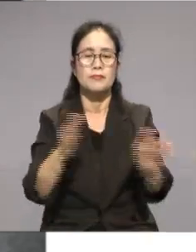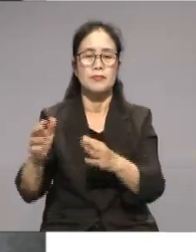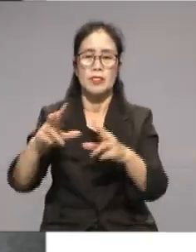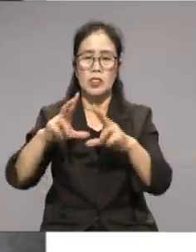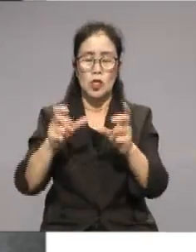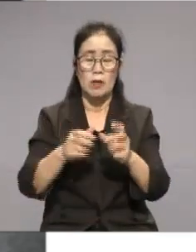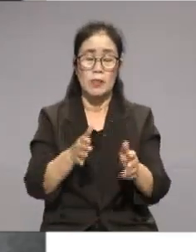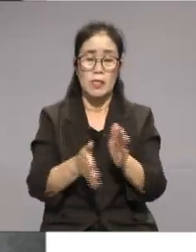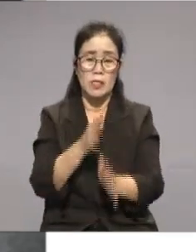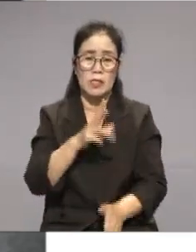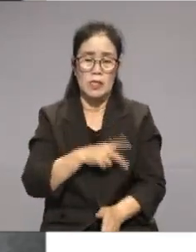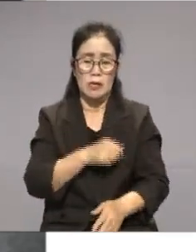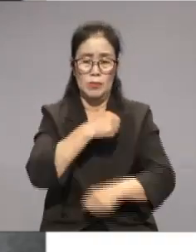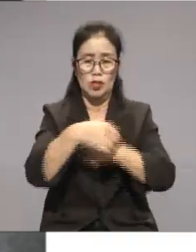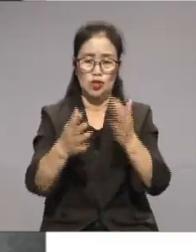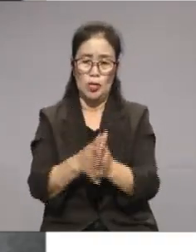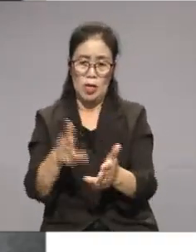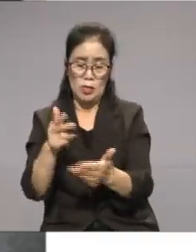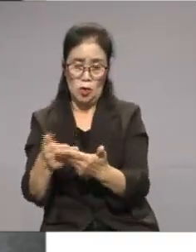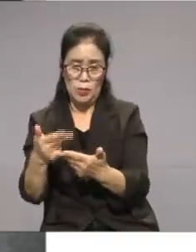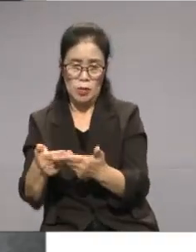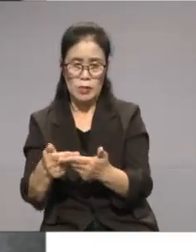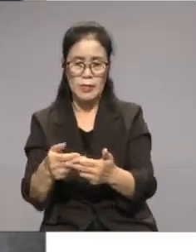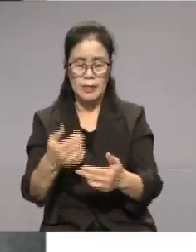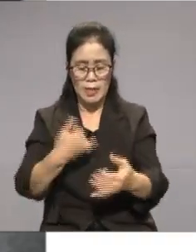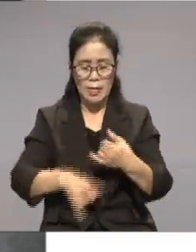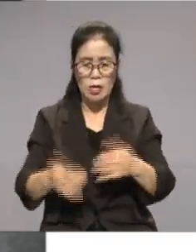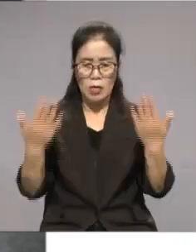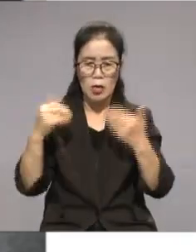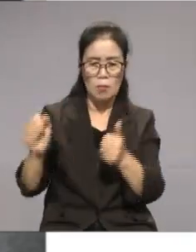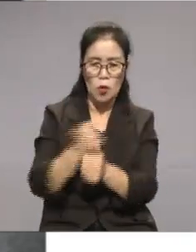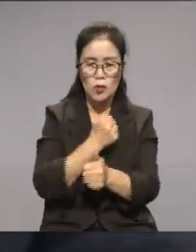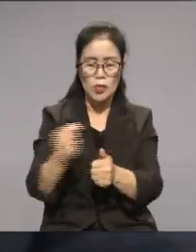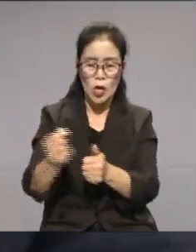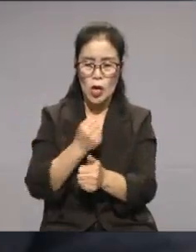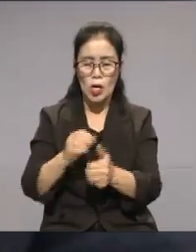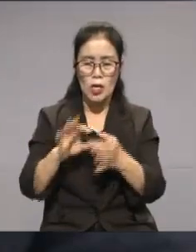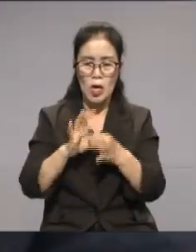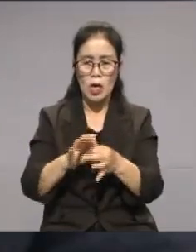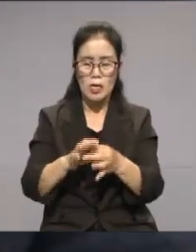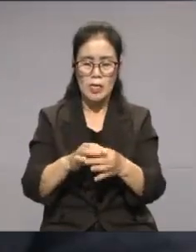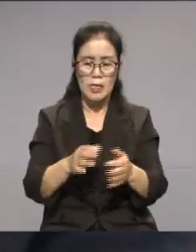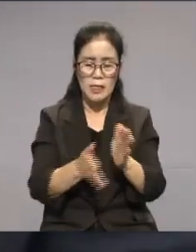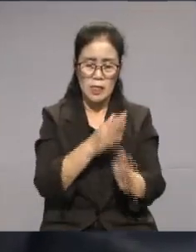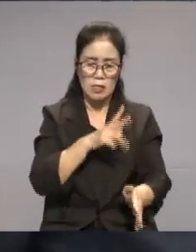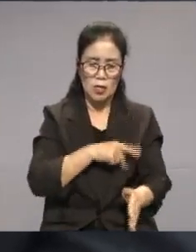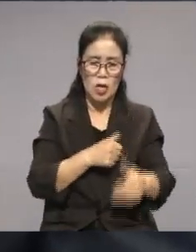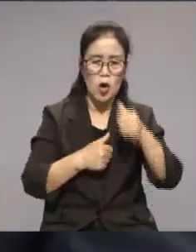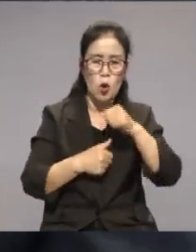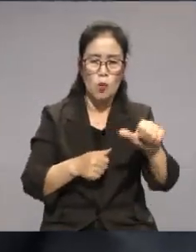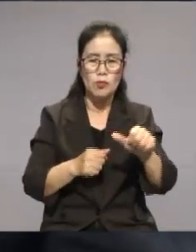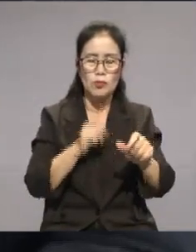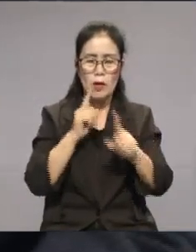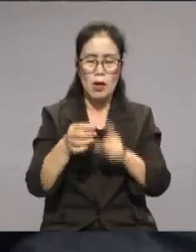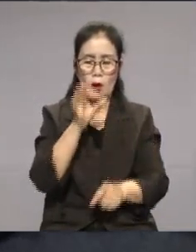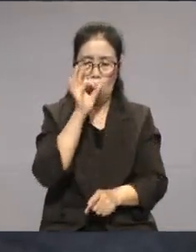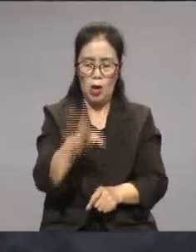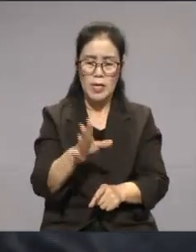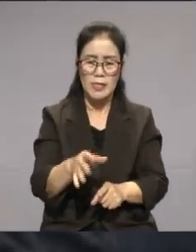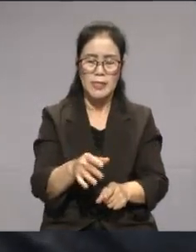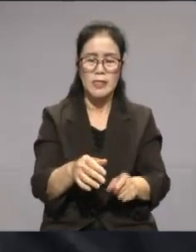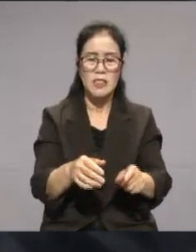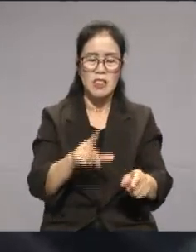성남시의회 더불어민주당 의원 협의회는 자녀 학교 폭력 사안에 연루된 시의원에 대한 5분 발언을 불허한